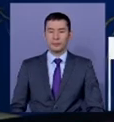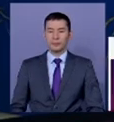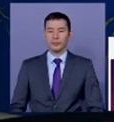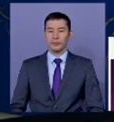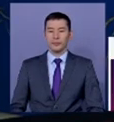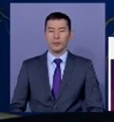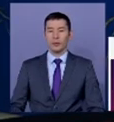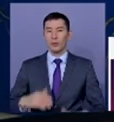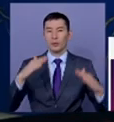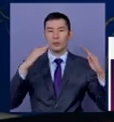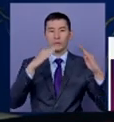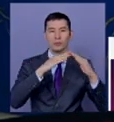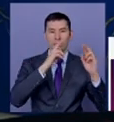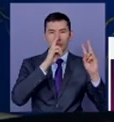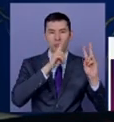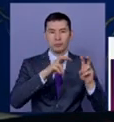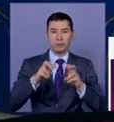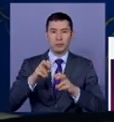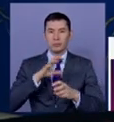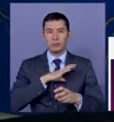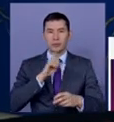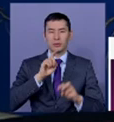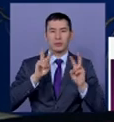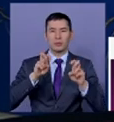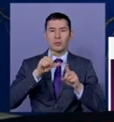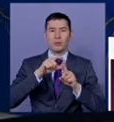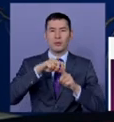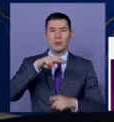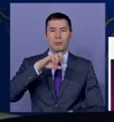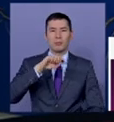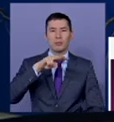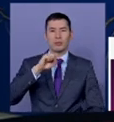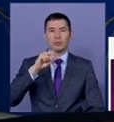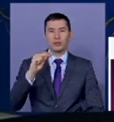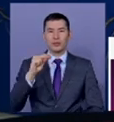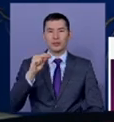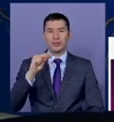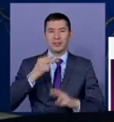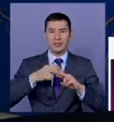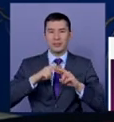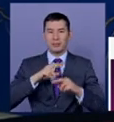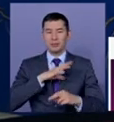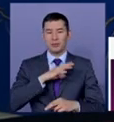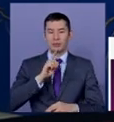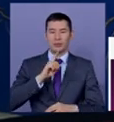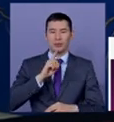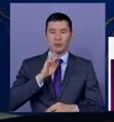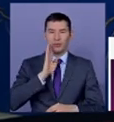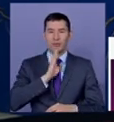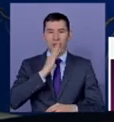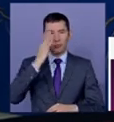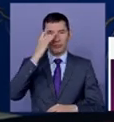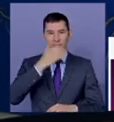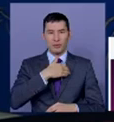Үйді тексеру барысында қолданылған препараттың палач екені расталды. Сонымен қатар ол жерден одан бөлек фаст дубль деп аталатын